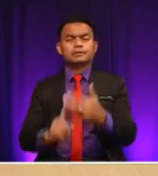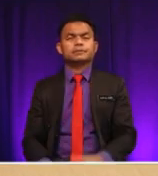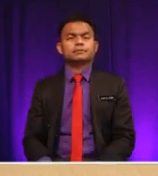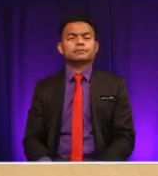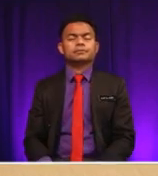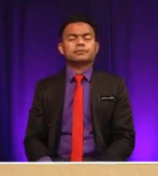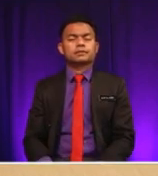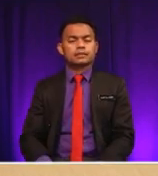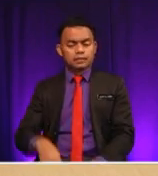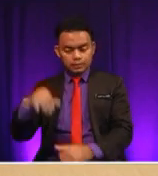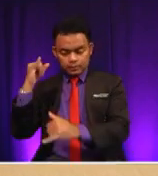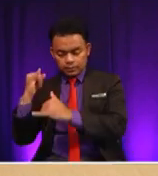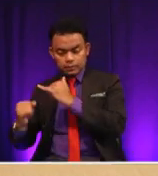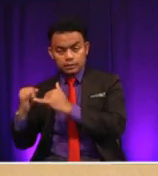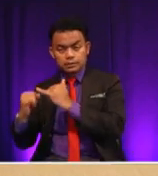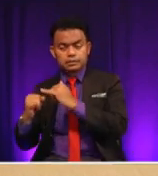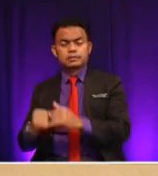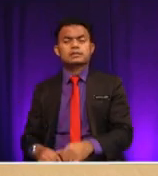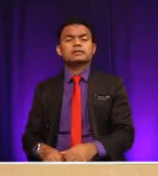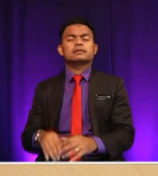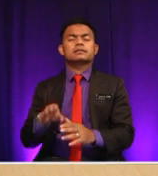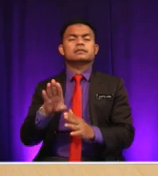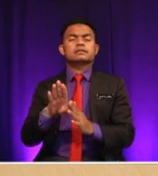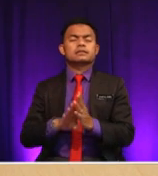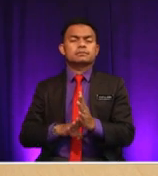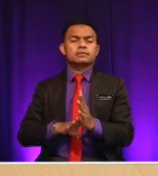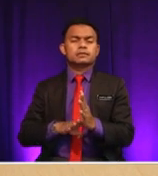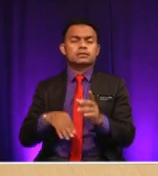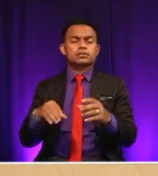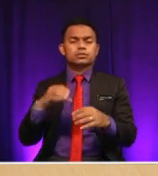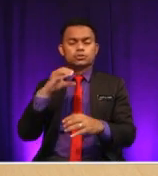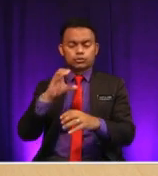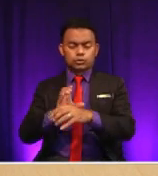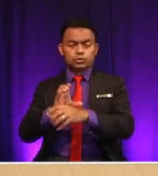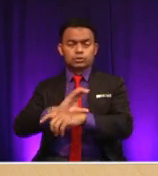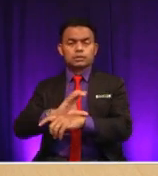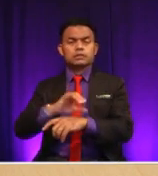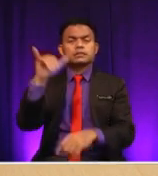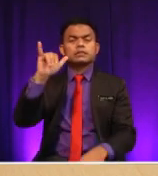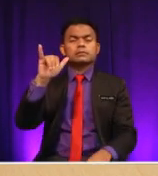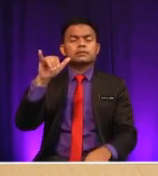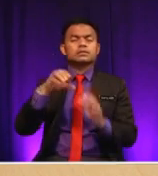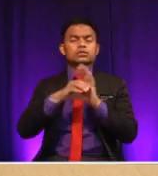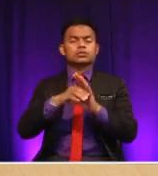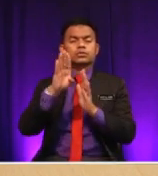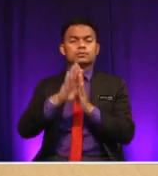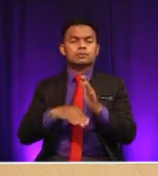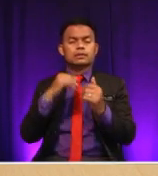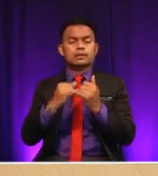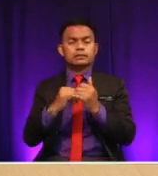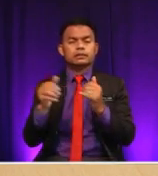harimau ujung bercorak serima yaitu berakhir dengan ee sebagai money